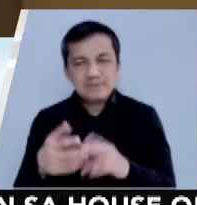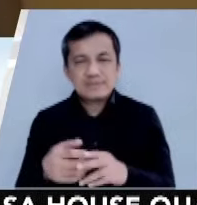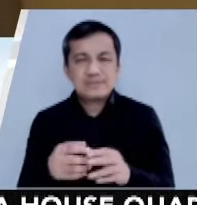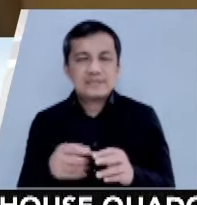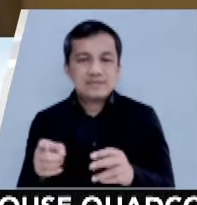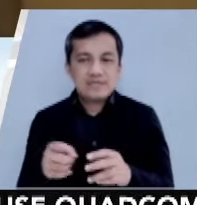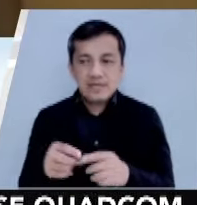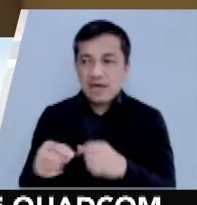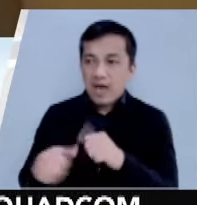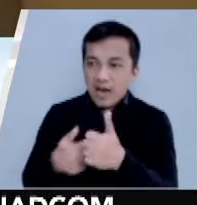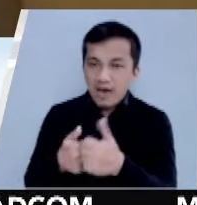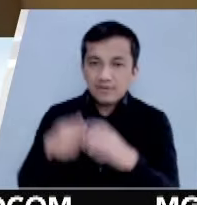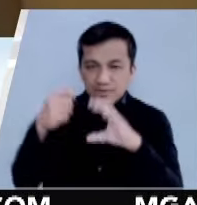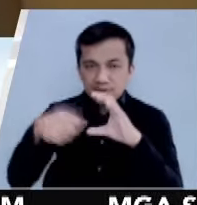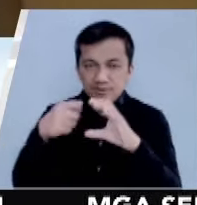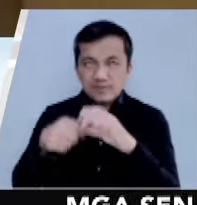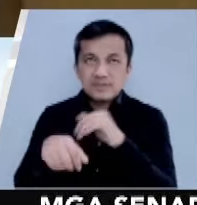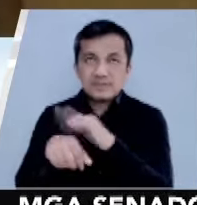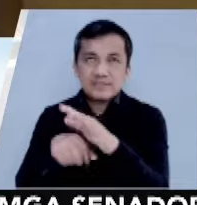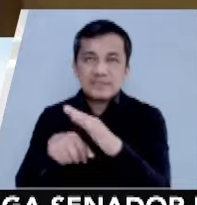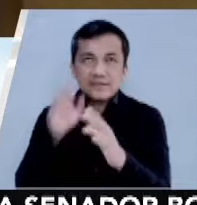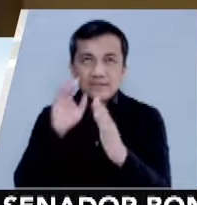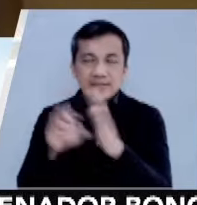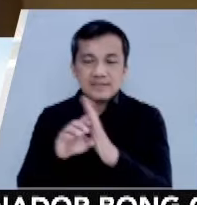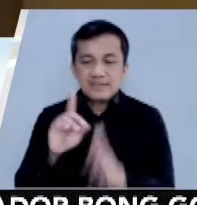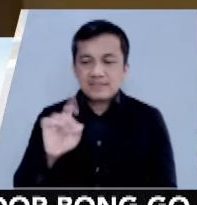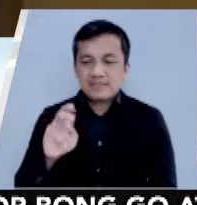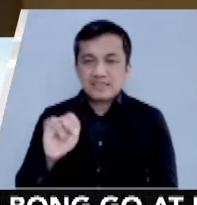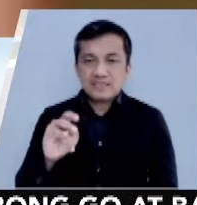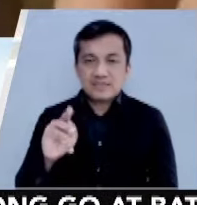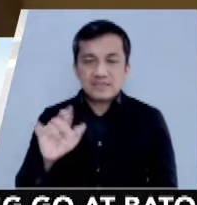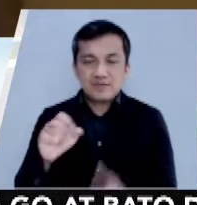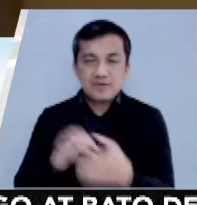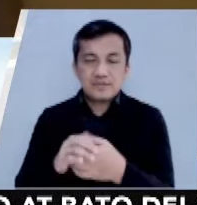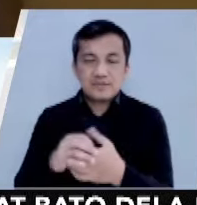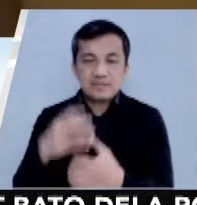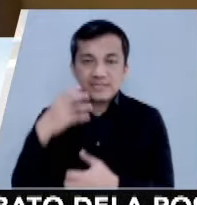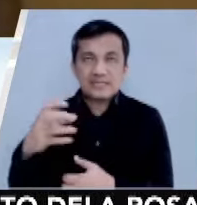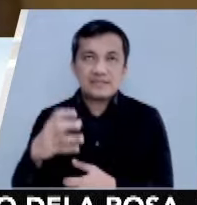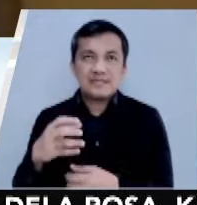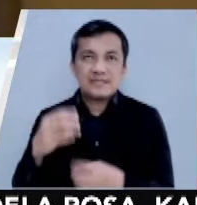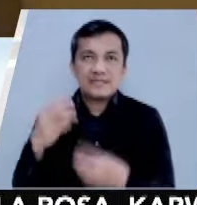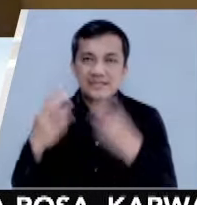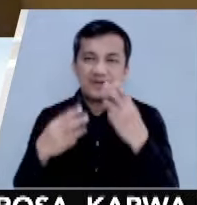namin sa Descendants of the Sun. At nagwawala-wala sila ng,